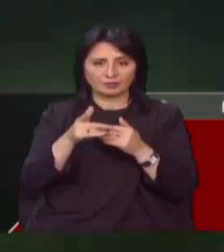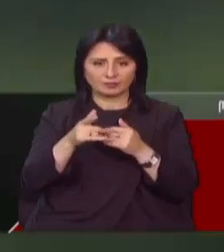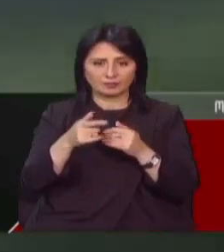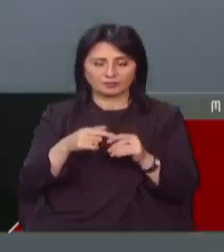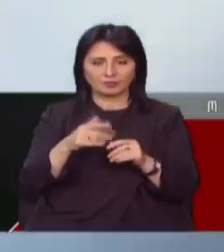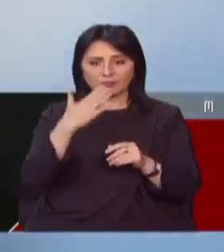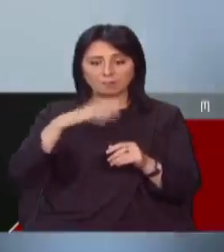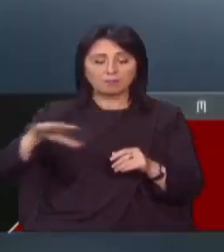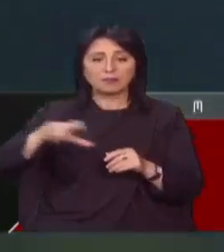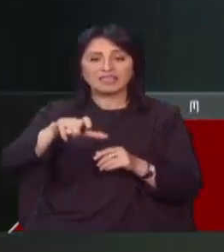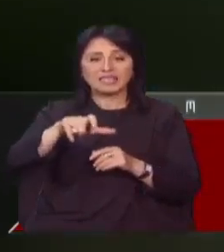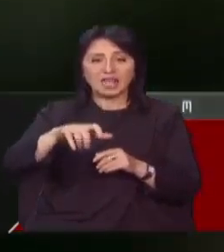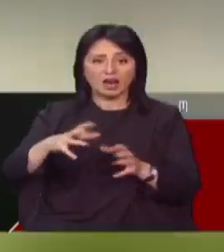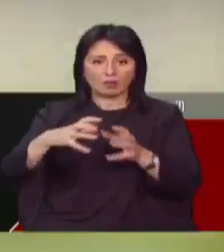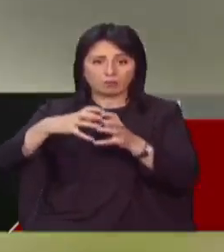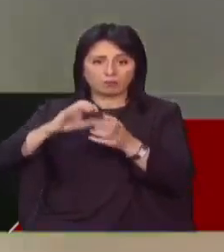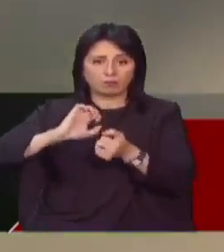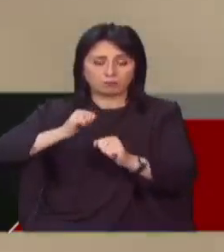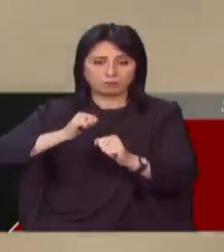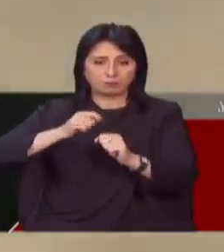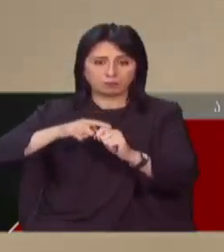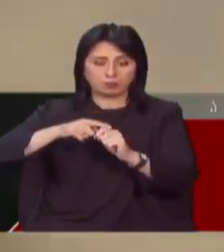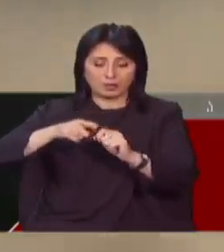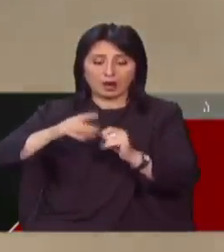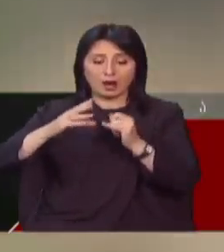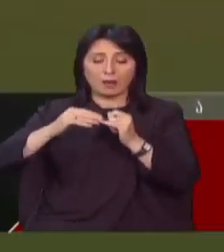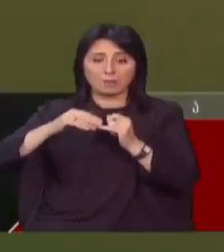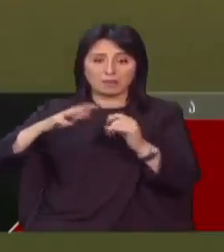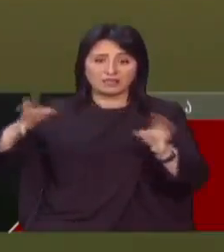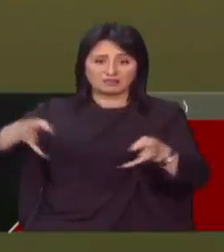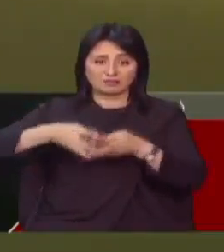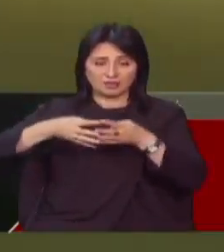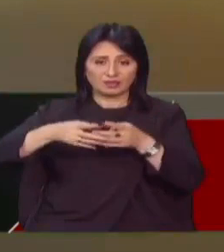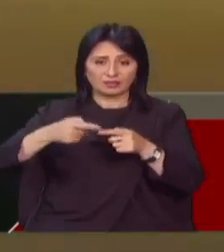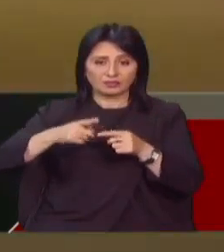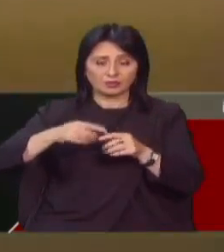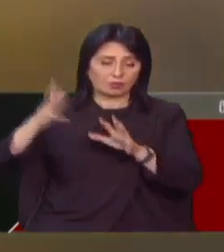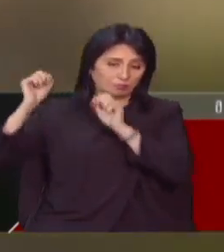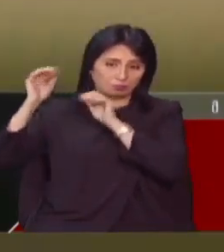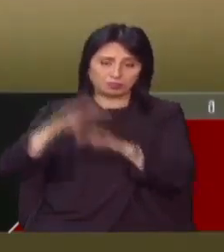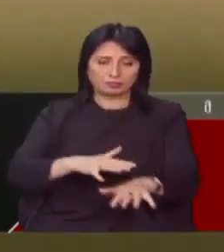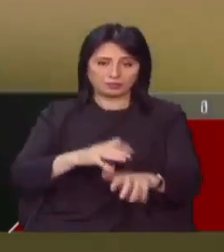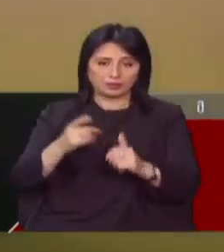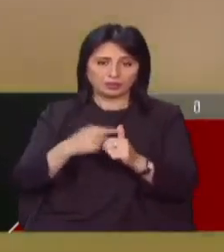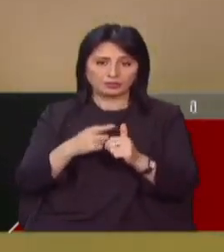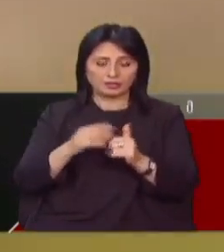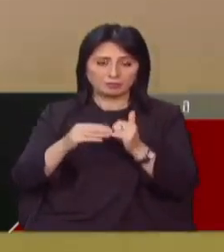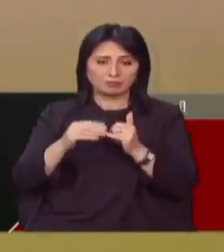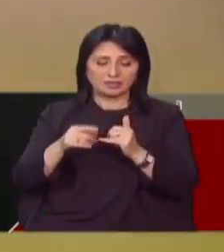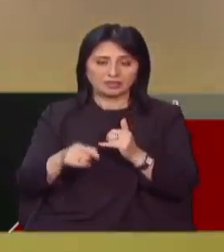მდინარე, ჩამოიშალა, ესე განვითარდა მეცხოველეობის გადაც, ჩამოიშალა